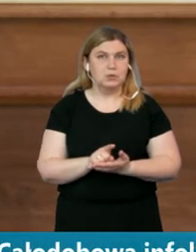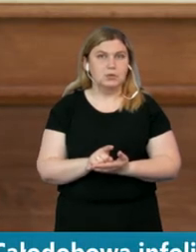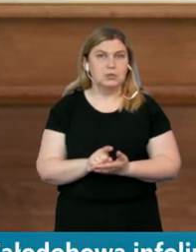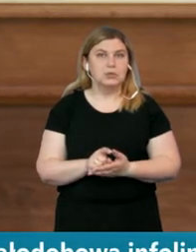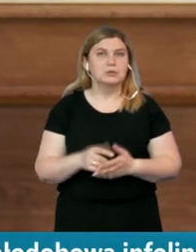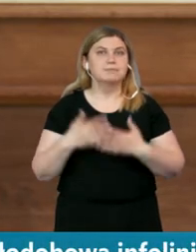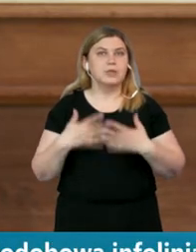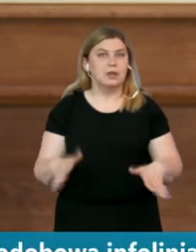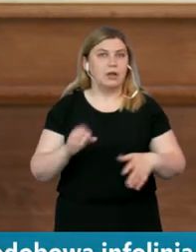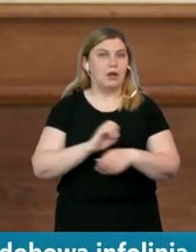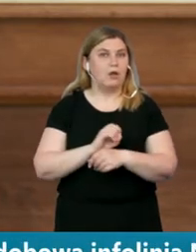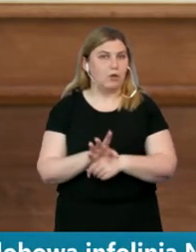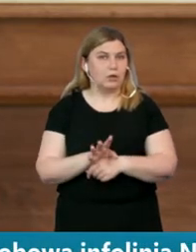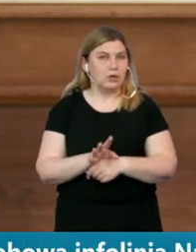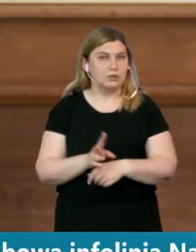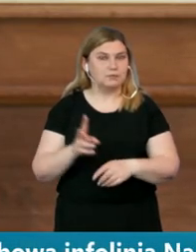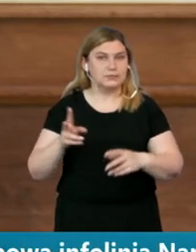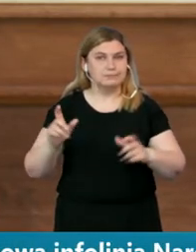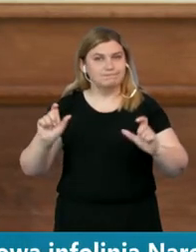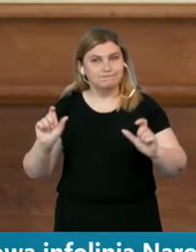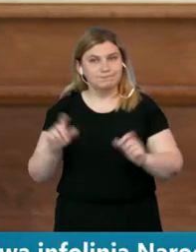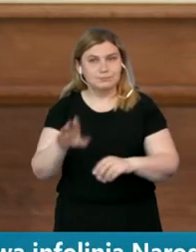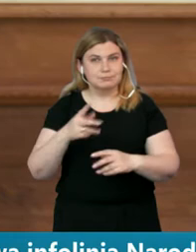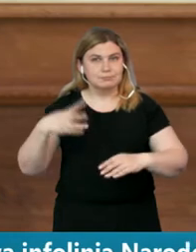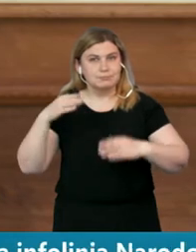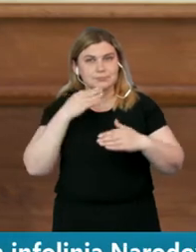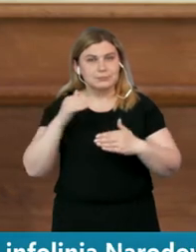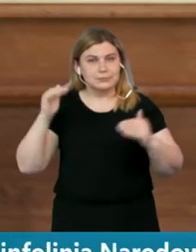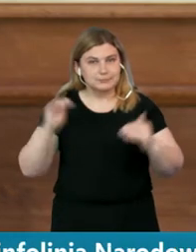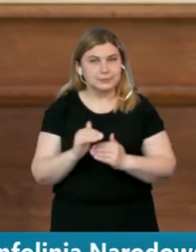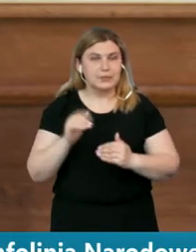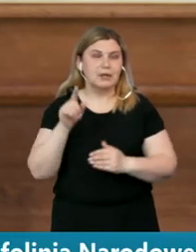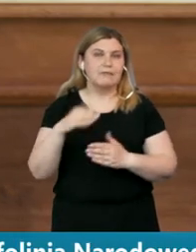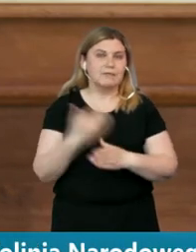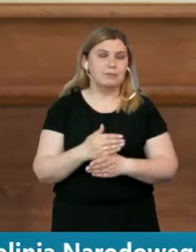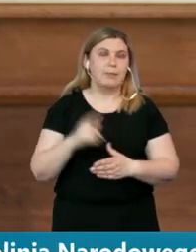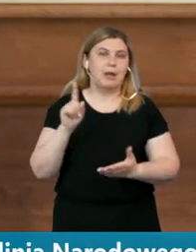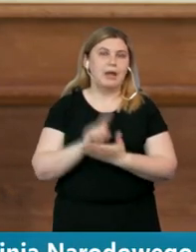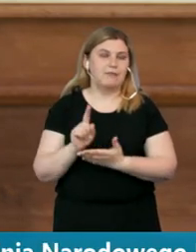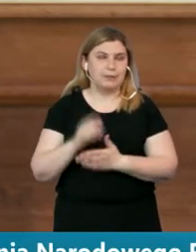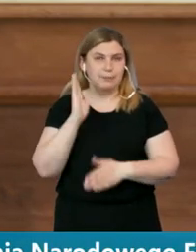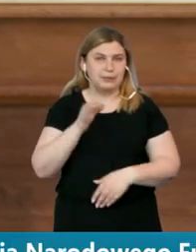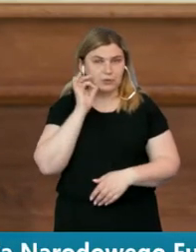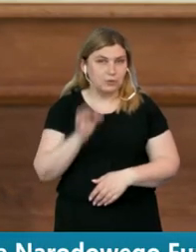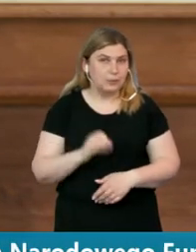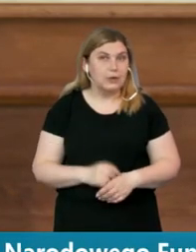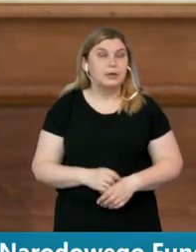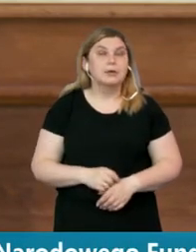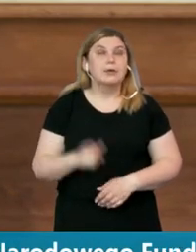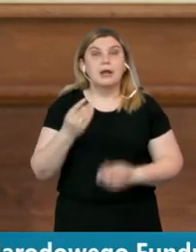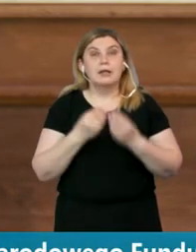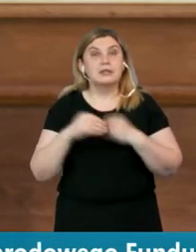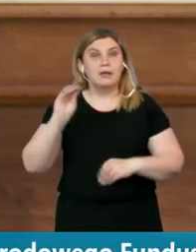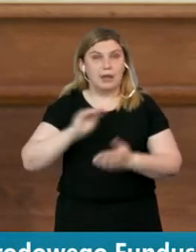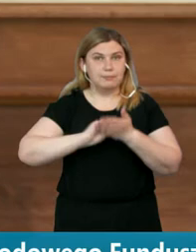Niestety COVID przyblokował trochę firmę. Może efekt będzie dobry. Oczywiście najwięcej